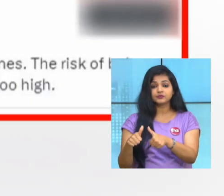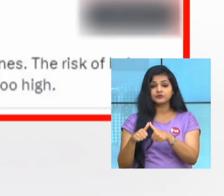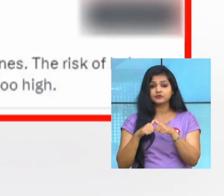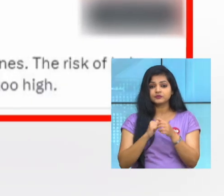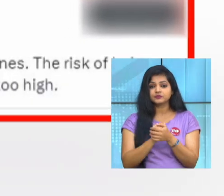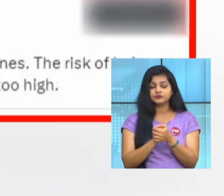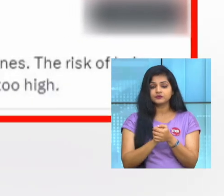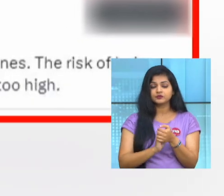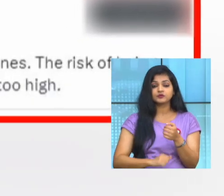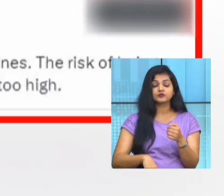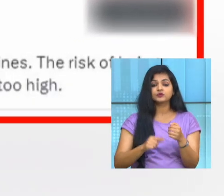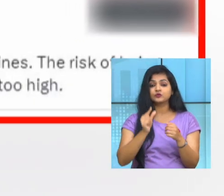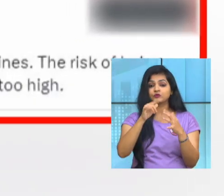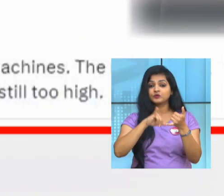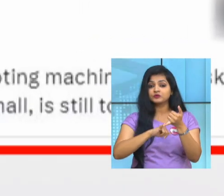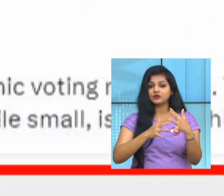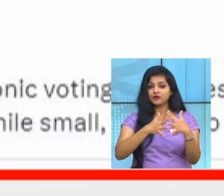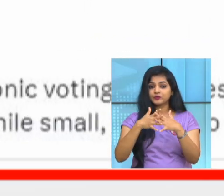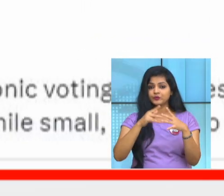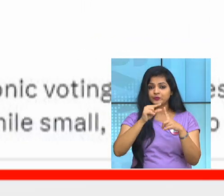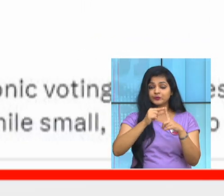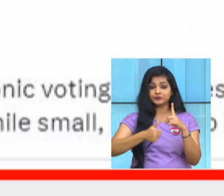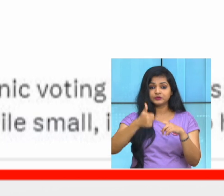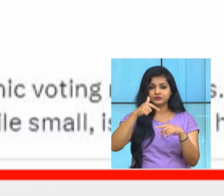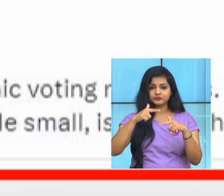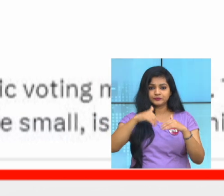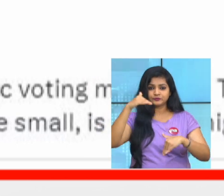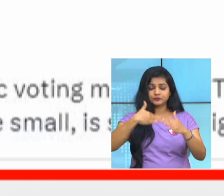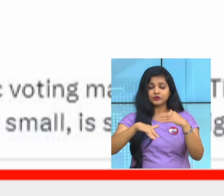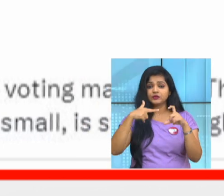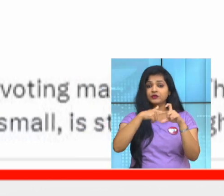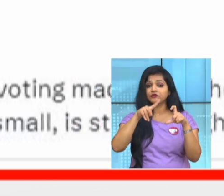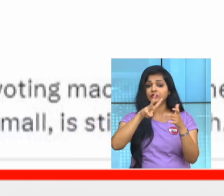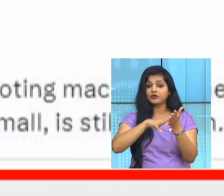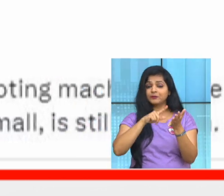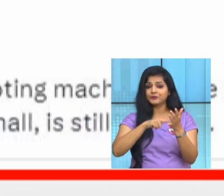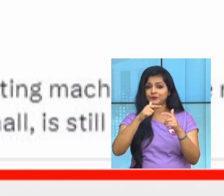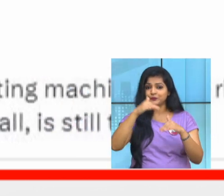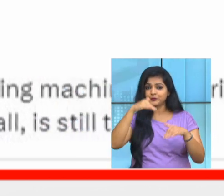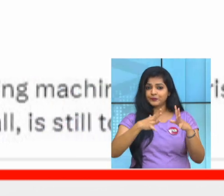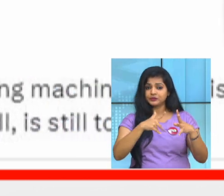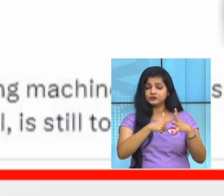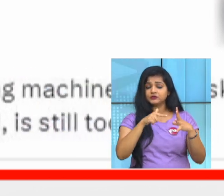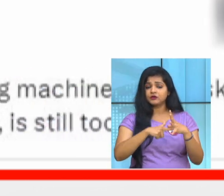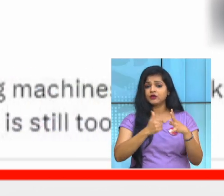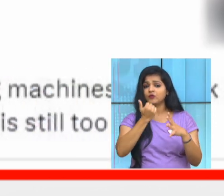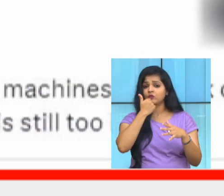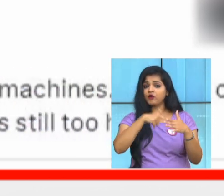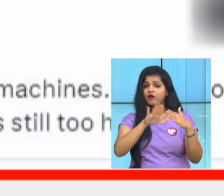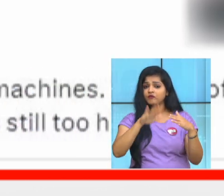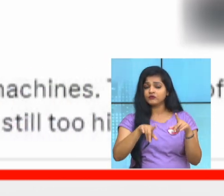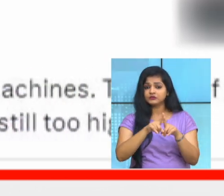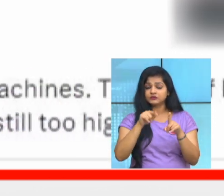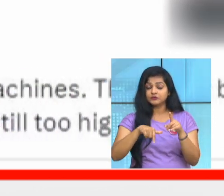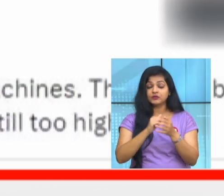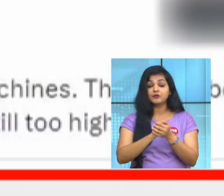റീജിത്ത്, US പ്രസിഡന്റ് തെരഞ്ഞെടുപ്പുമായി ബന്ധപ്പെട്ട് EVM അട്ടിമറി നടന്നതായുള്ള റിപ്പോർട്ടുകളുടെ പശ്ചാത്തലത്തിലാണ് EVMകൾ മനുഷ്യരാലോ AI